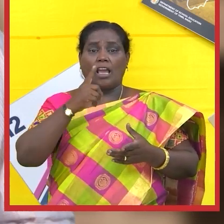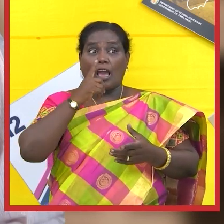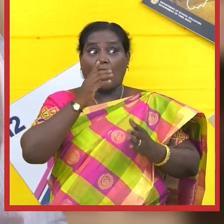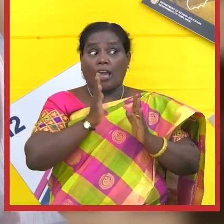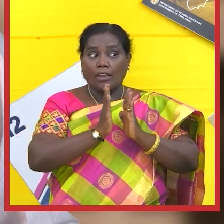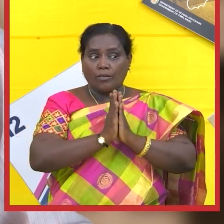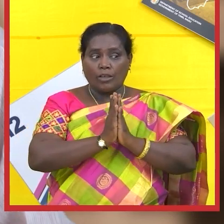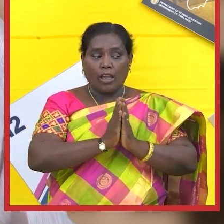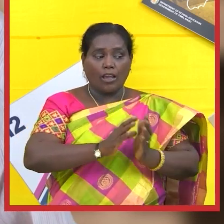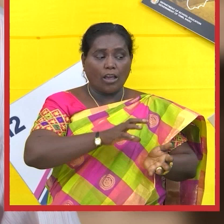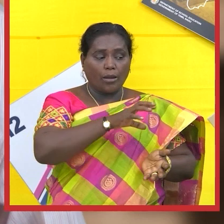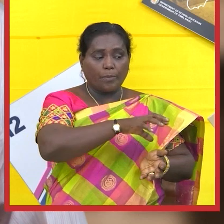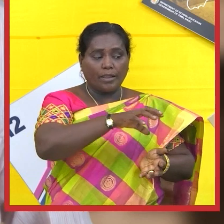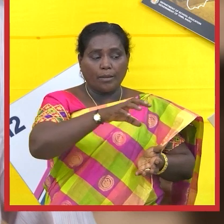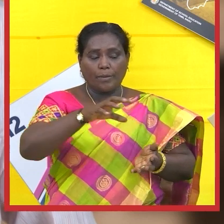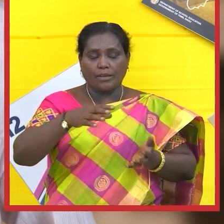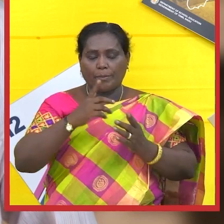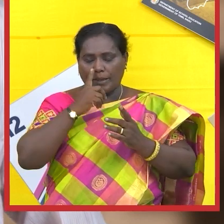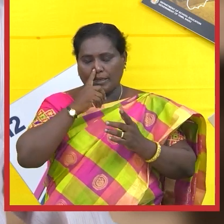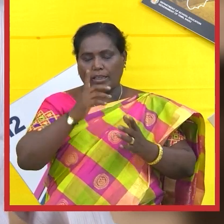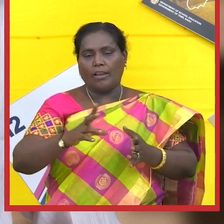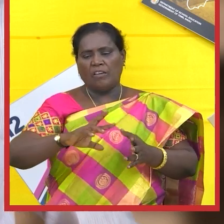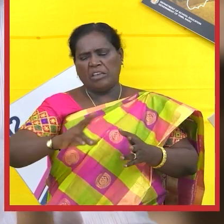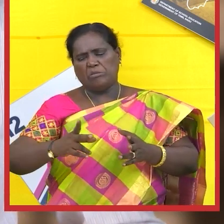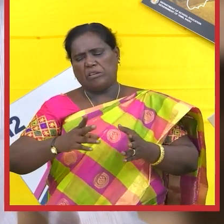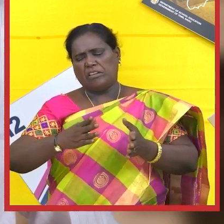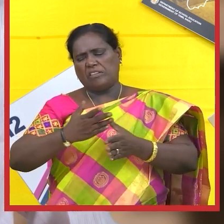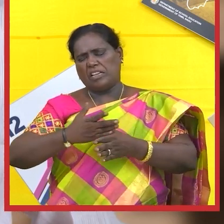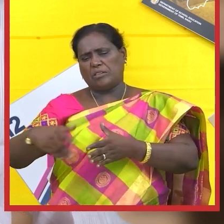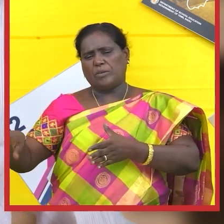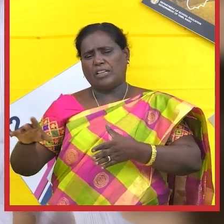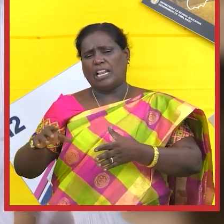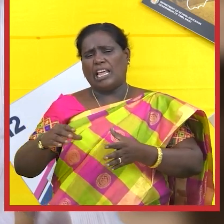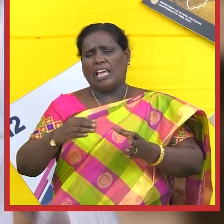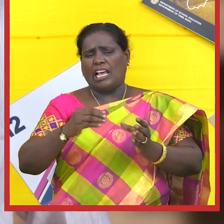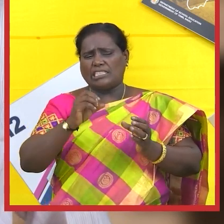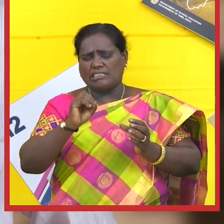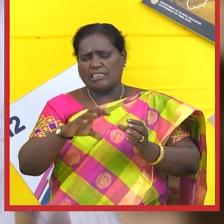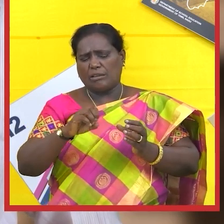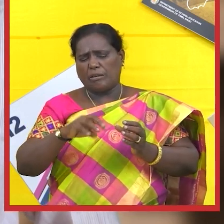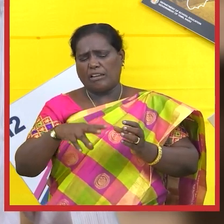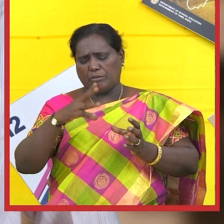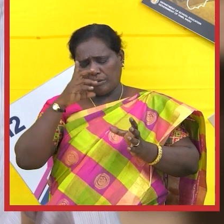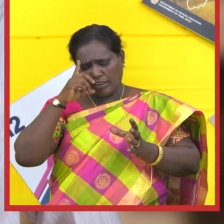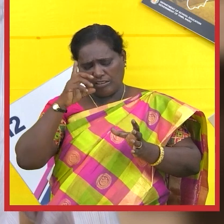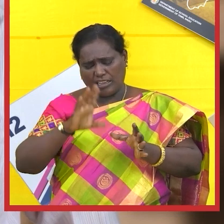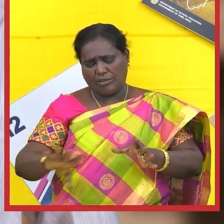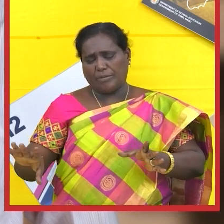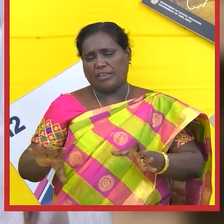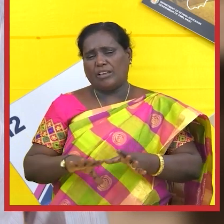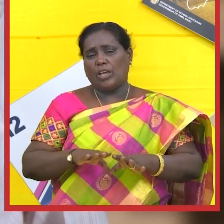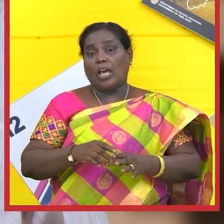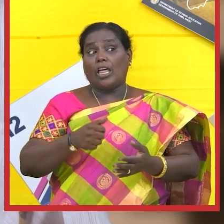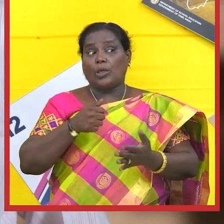அது மடைமாற்றம் செய்யப்பட்டதனாலே அந்த முறை ஒரு கேவலமான முறை என்று அறியப்பட்டு அந்த முறையை ஒழிக்க